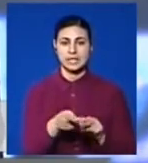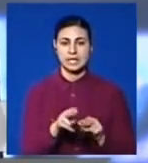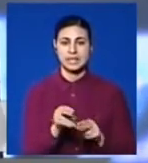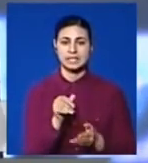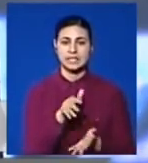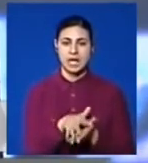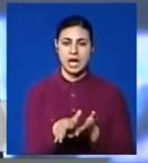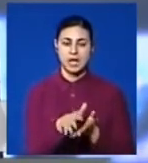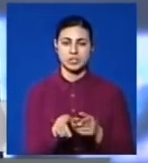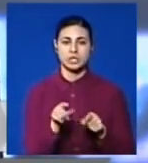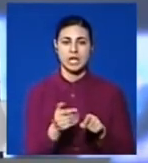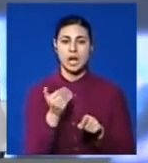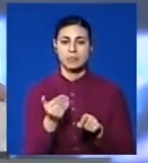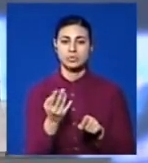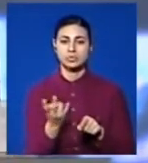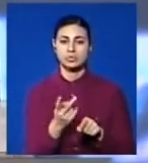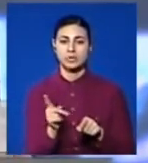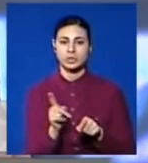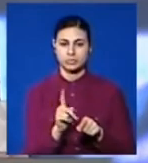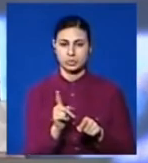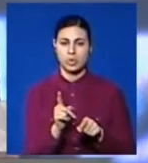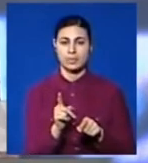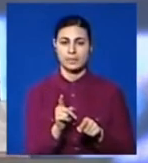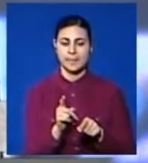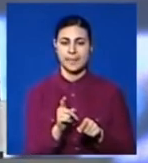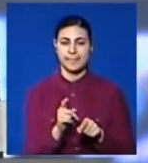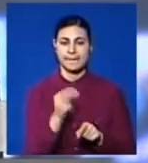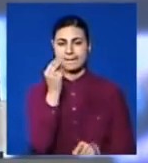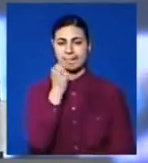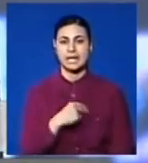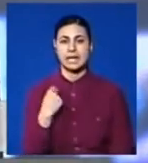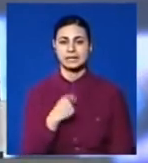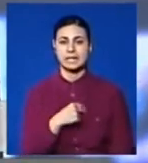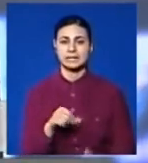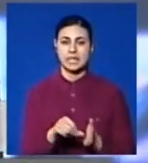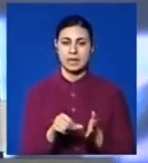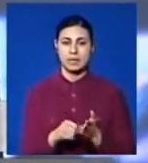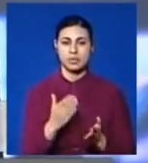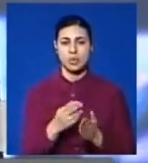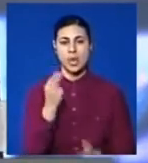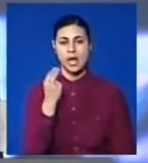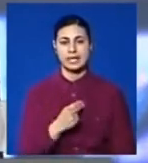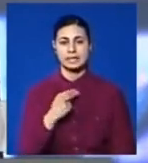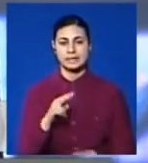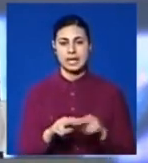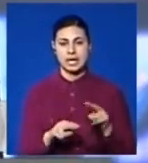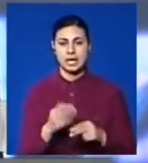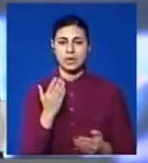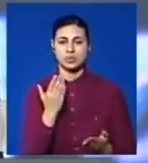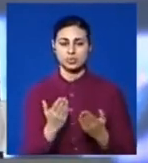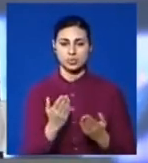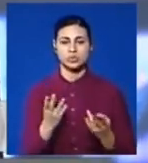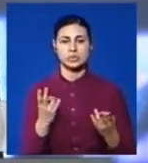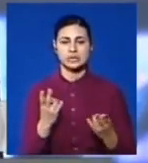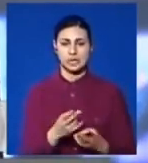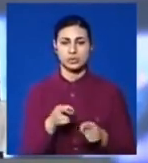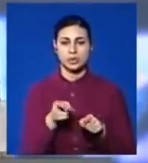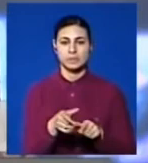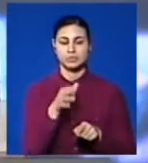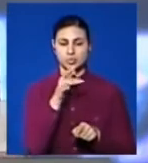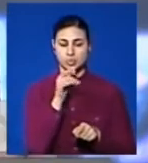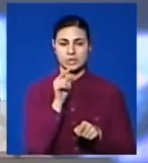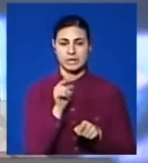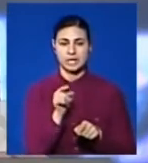ხარჯი ამისთვის უნდათ, რომ უშუალოდ რომელიღაცა ტაძარს დაეხმარონ თუ ეკლესიას დაეხმარონ თუ უფრო საჭირო იმ